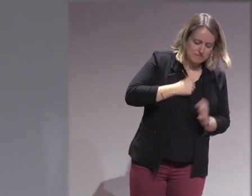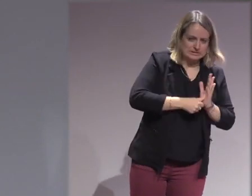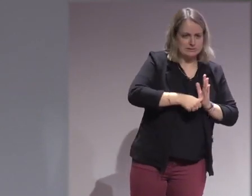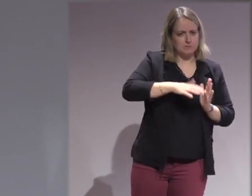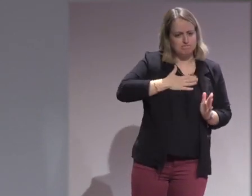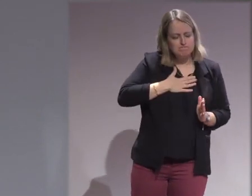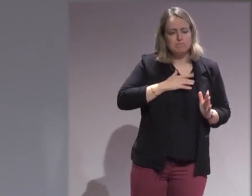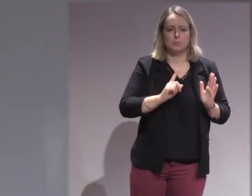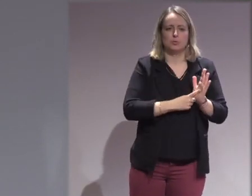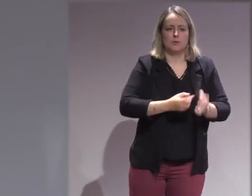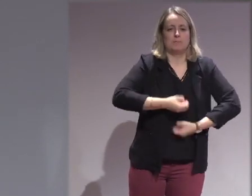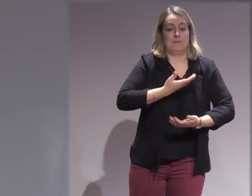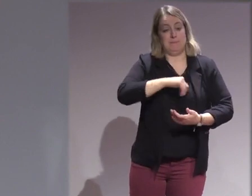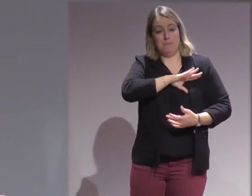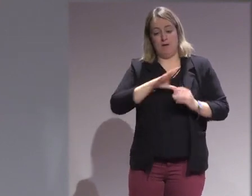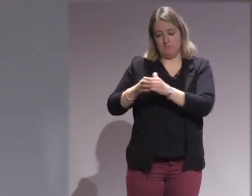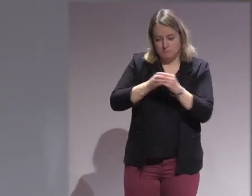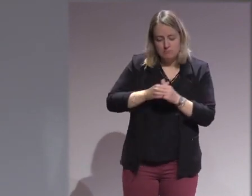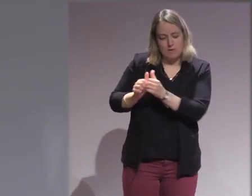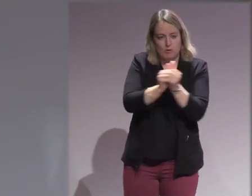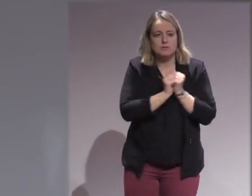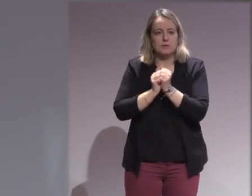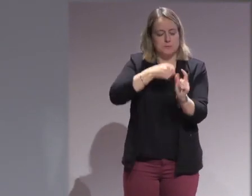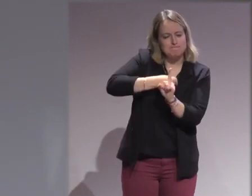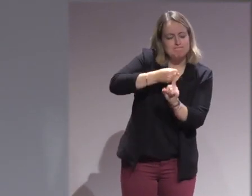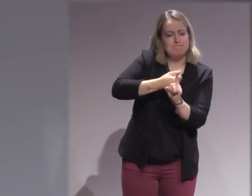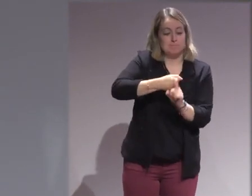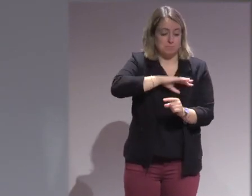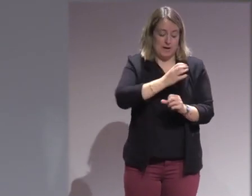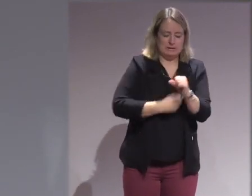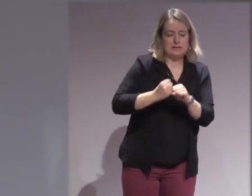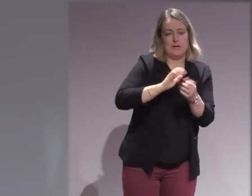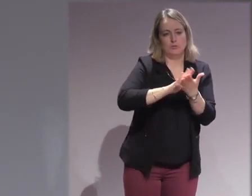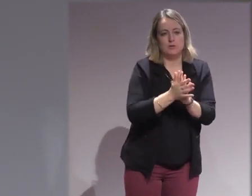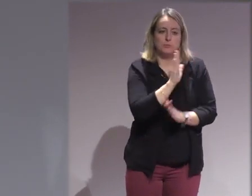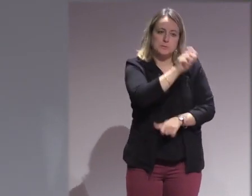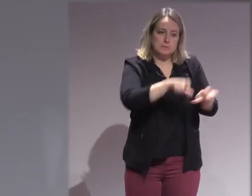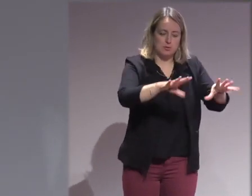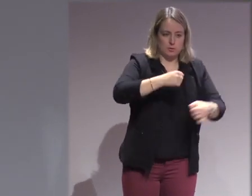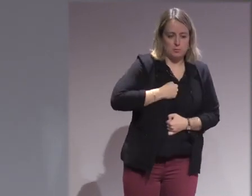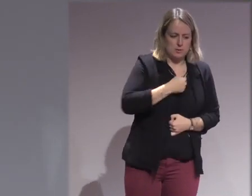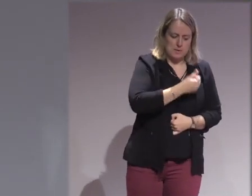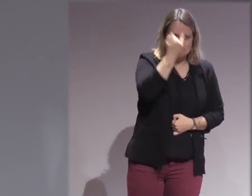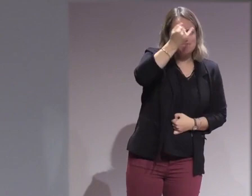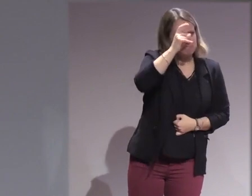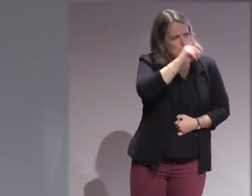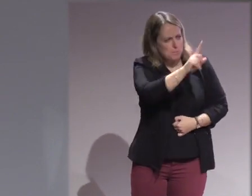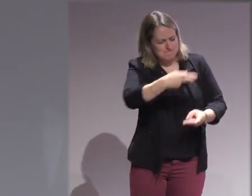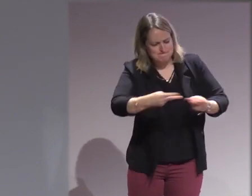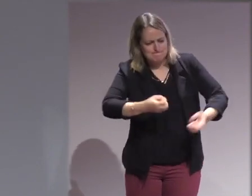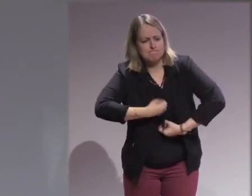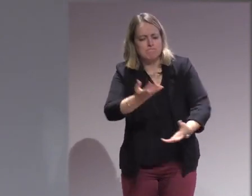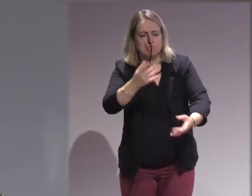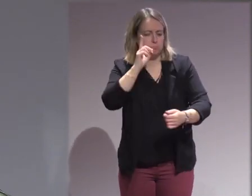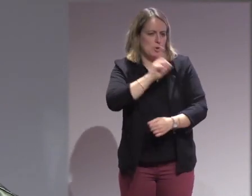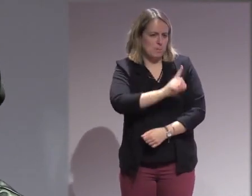aussi justement au travers de l'action collective. C'est parce qu'il y a eu des associations de personnes adoptées qui avaient aussi eu cette idée d'investir l'espace public et de